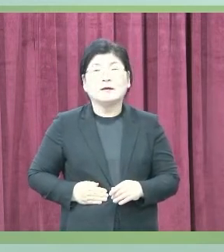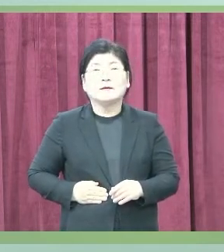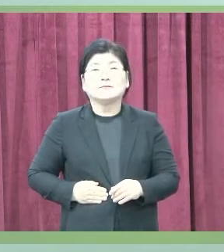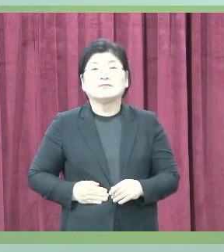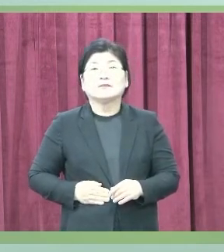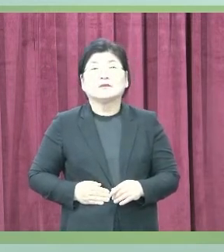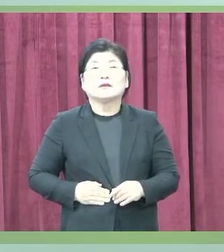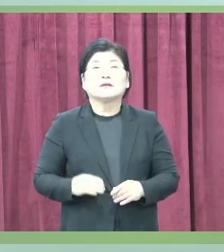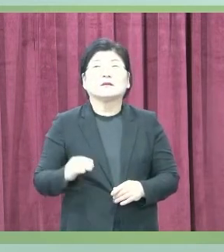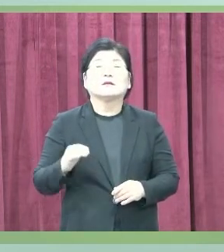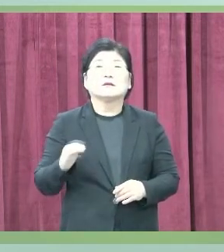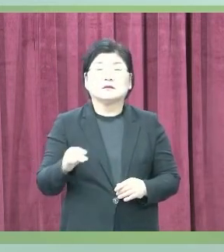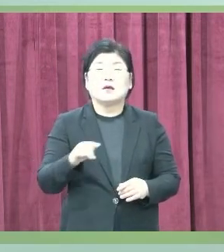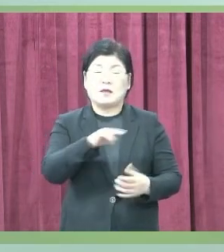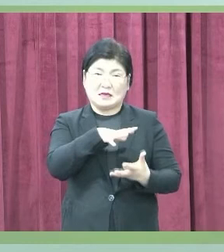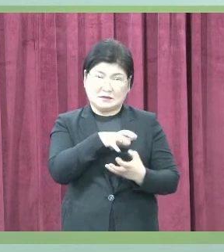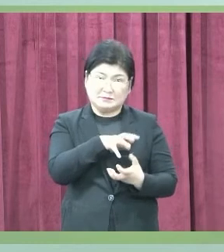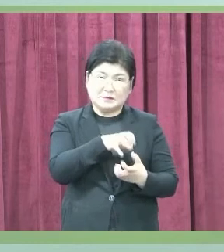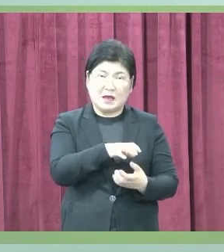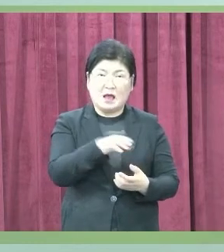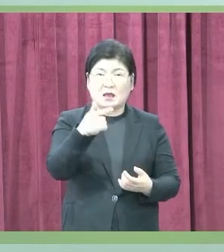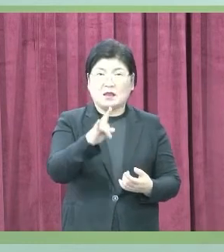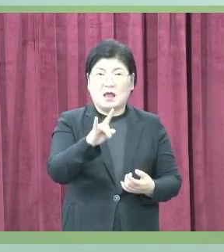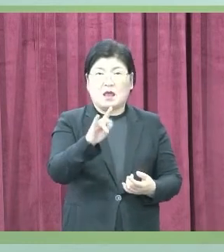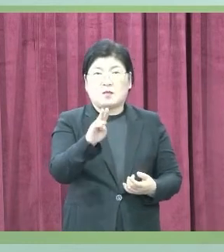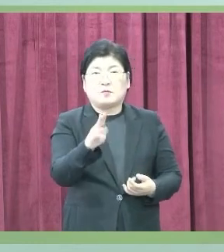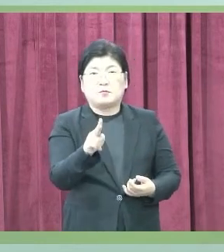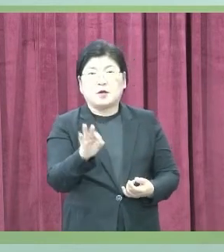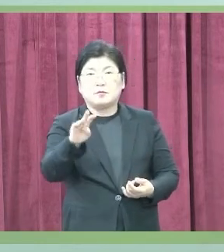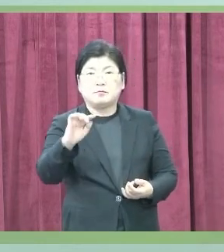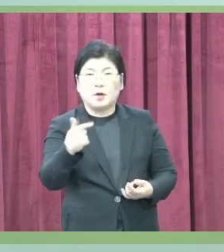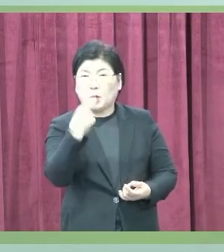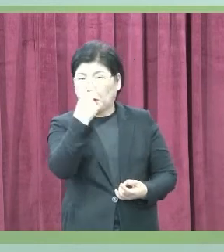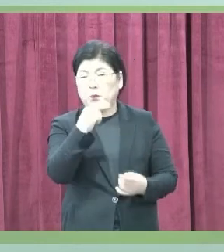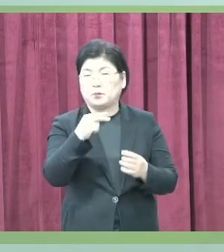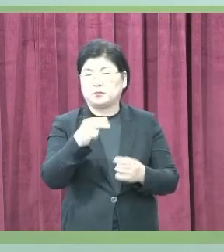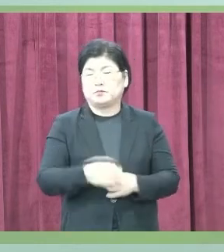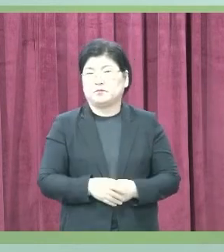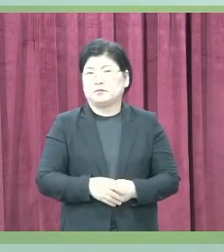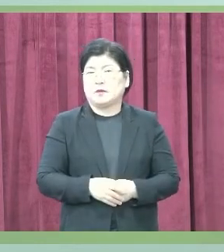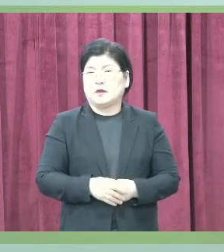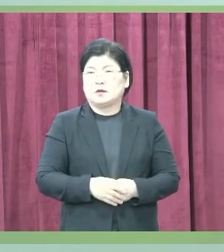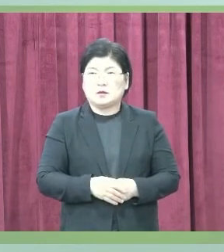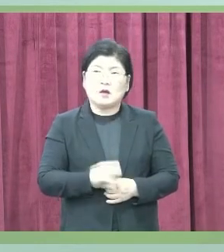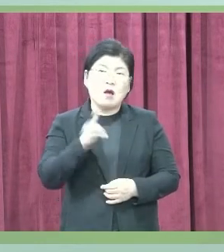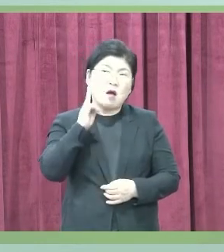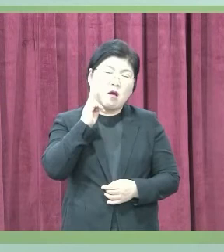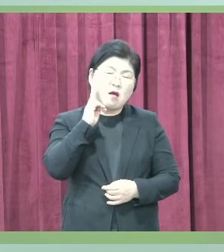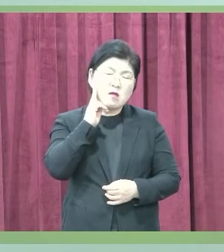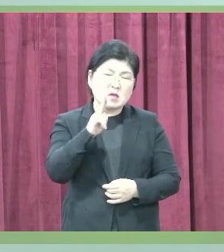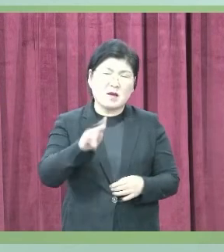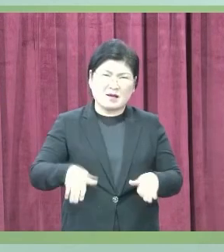신장, 간, 그 다음에 심장, 뇌병변, 호흡기 순서고요. 중증이 경증보다 높고, 그